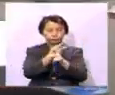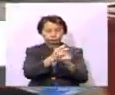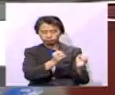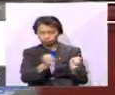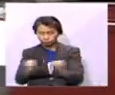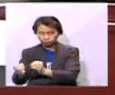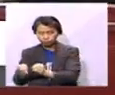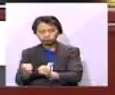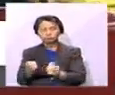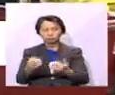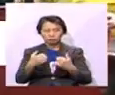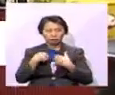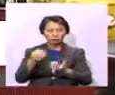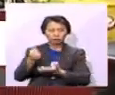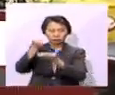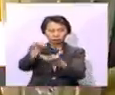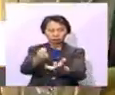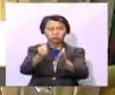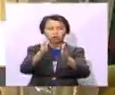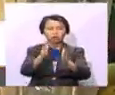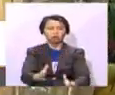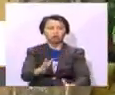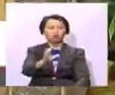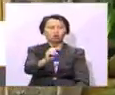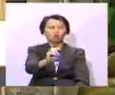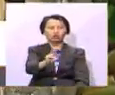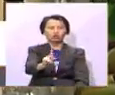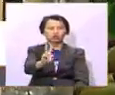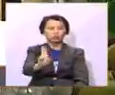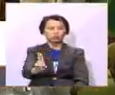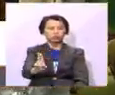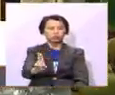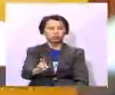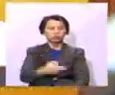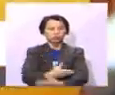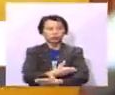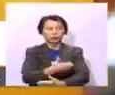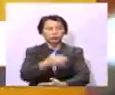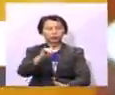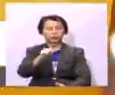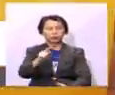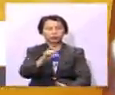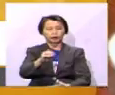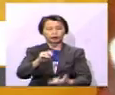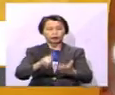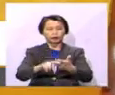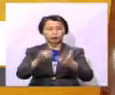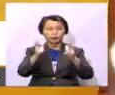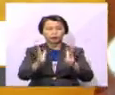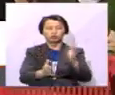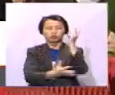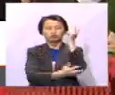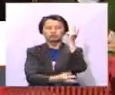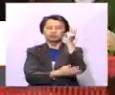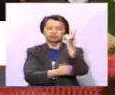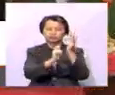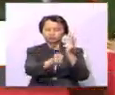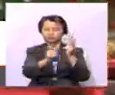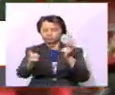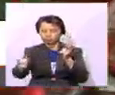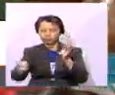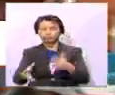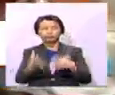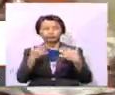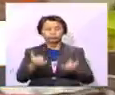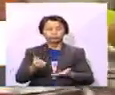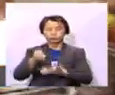Mataf memberikan sumbangan kepada golongan orang kurang upaya, OKU, anak yatim dan juga kurang berkemampuan. Untuk kali ini,